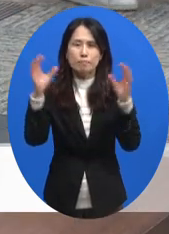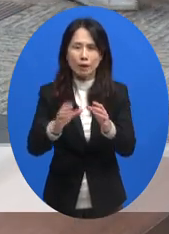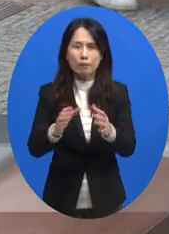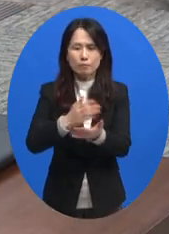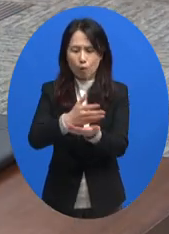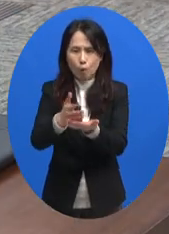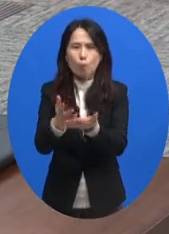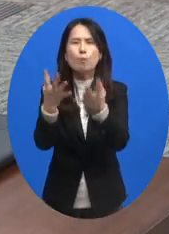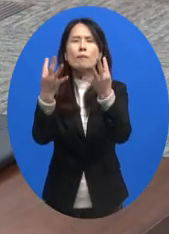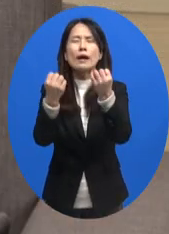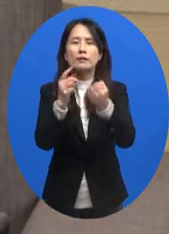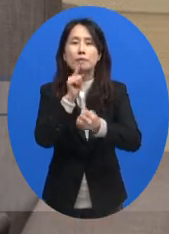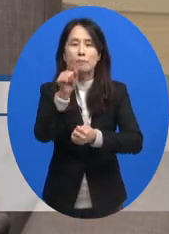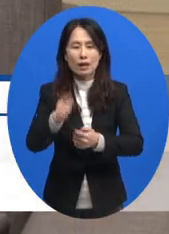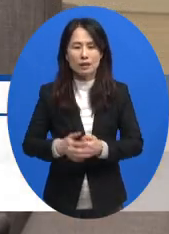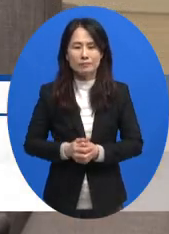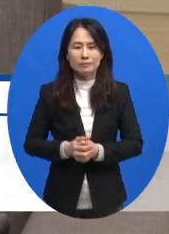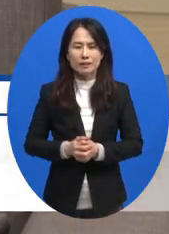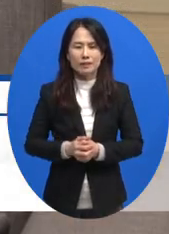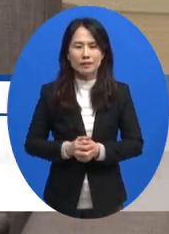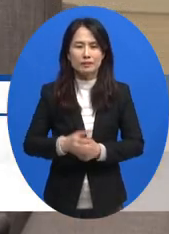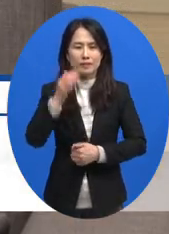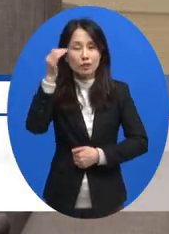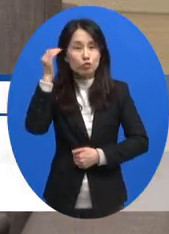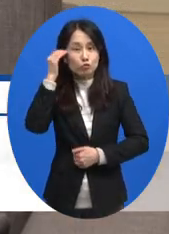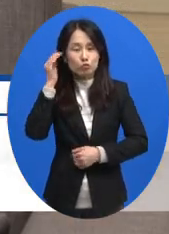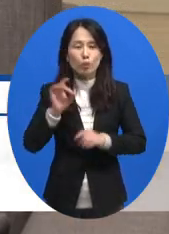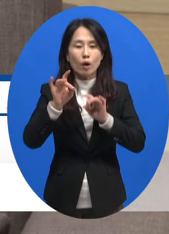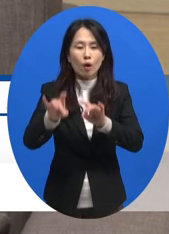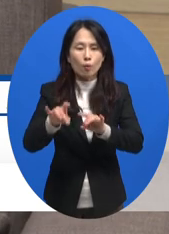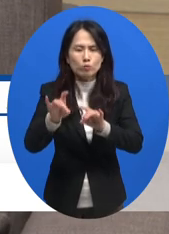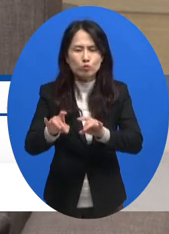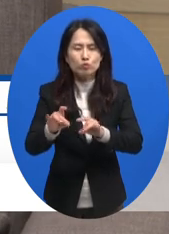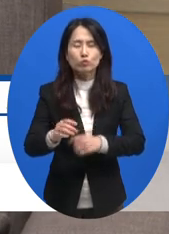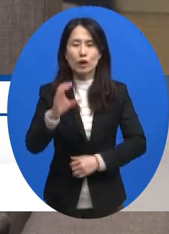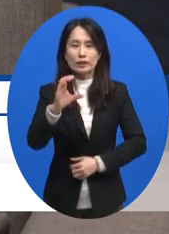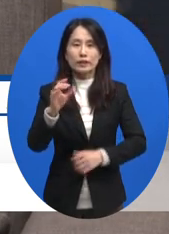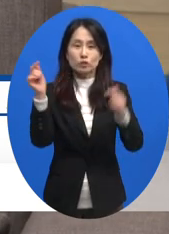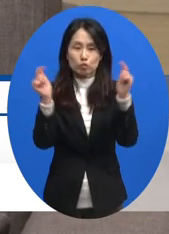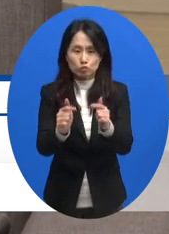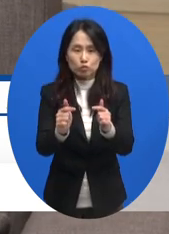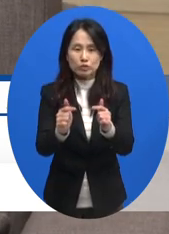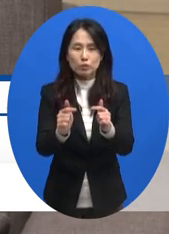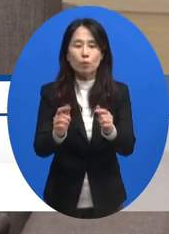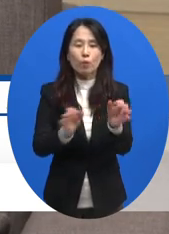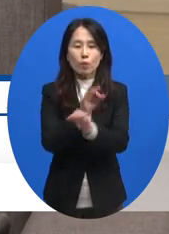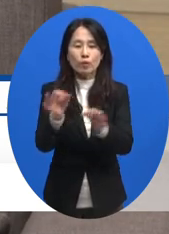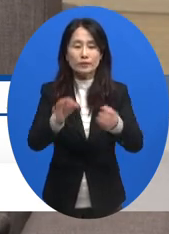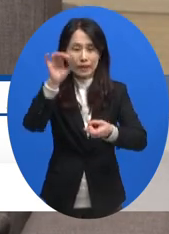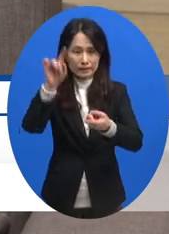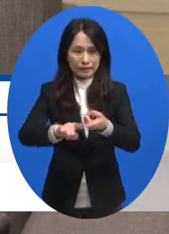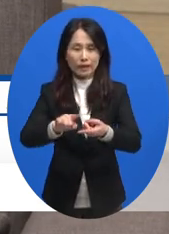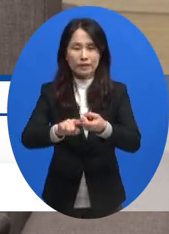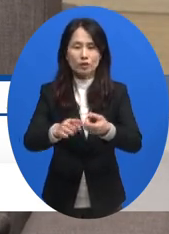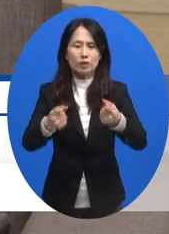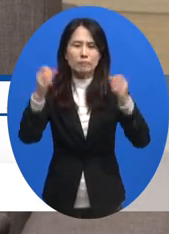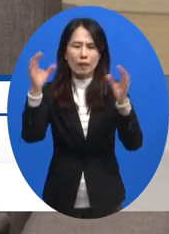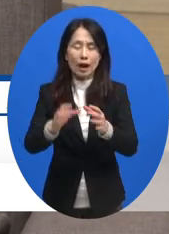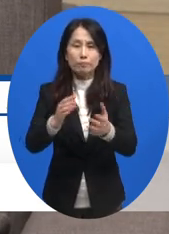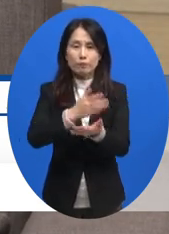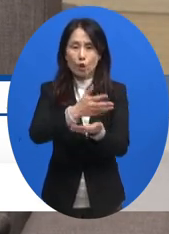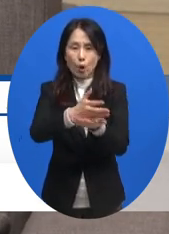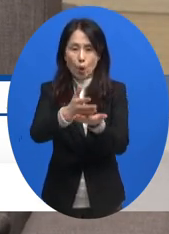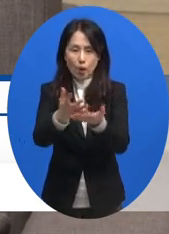많다고 화답했습니다. Australia and Korea have many opportunities to work together to pursue low emissions